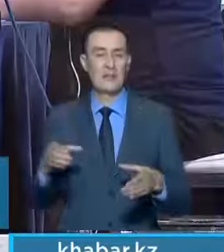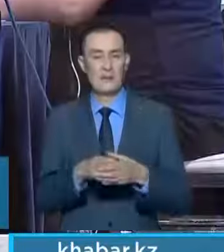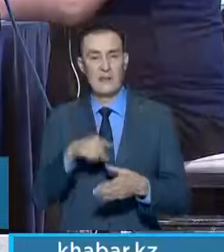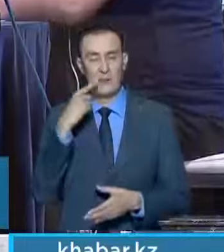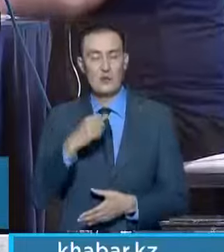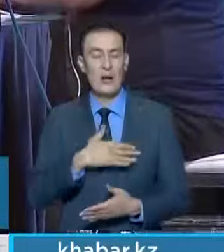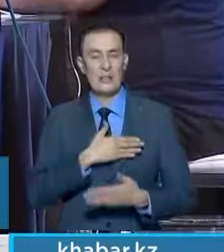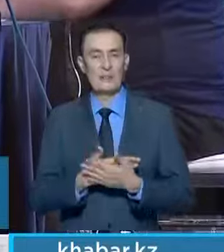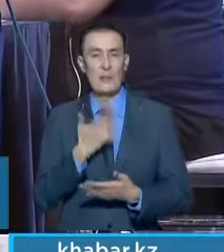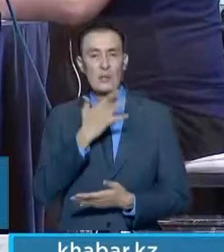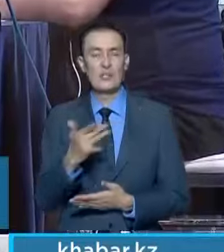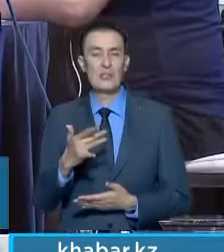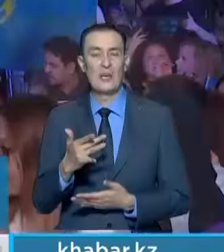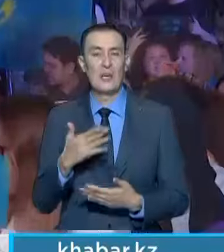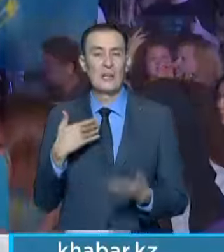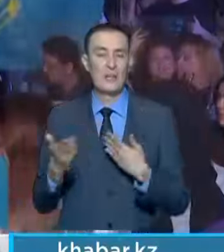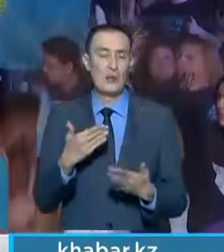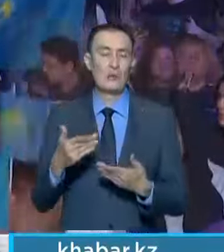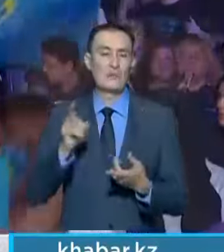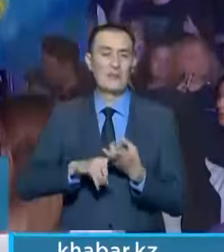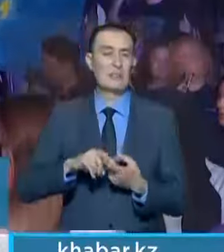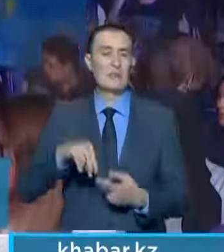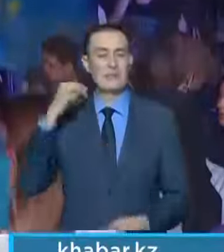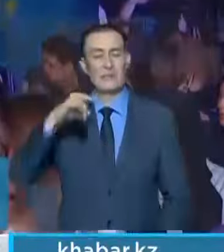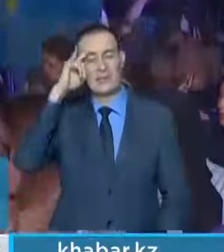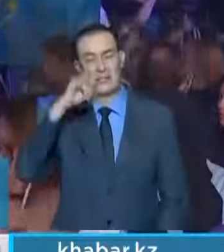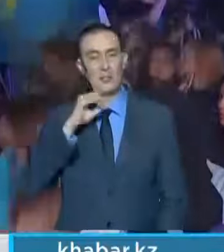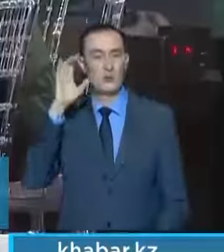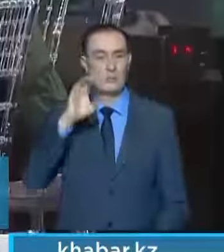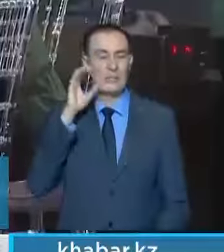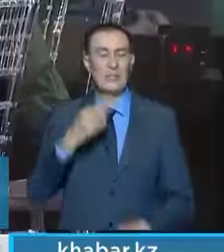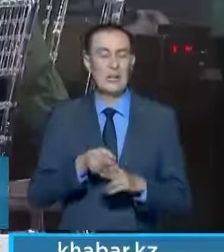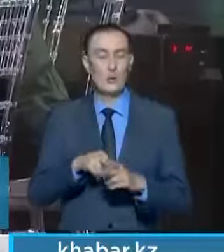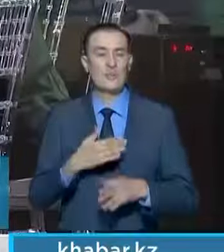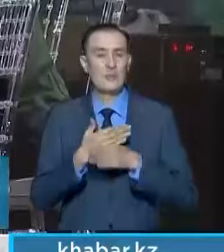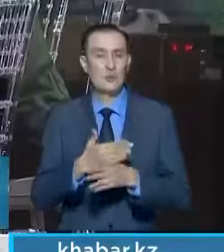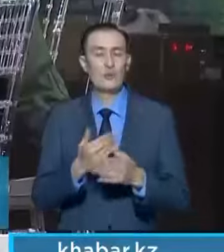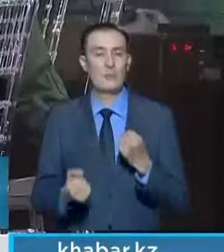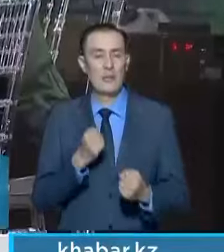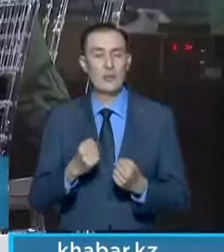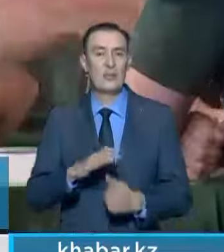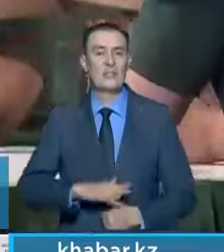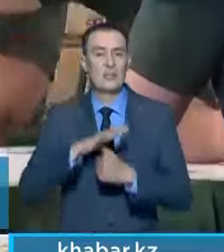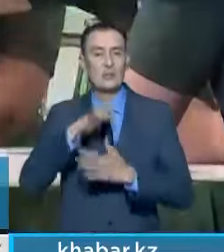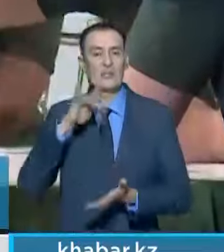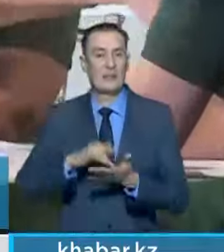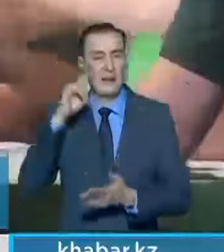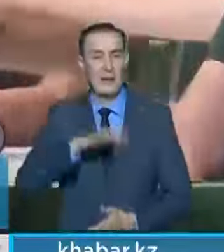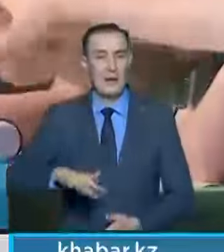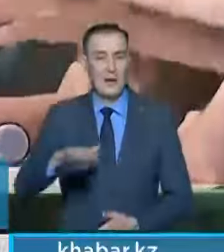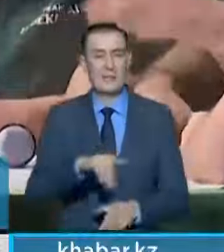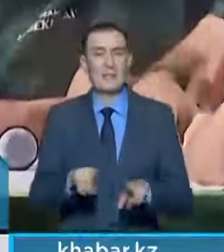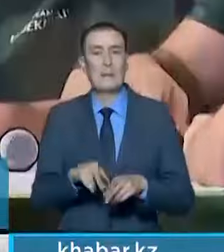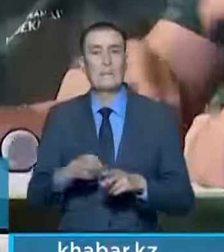также активный политический диалог президентов Узбекистана и Казахстана, который способствует укреплению статуса Центральной Азии в